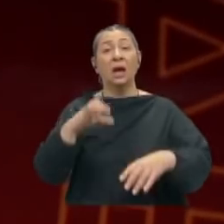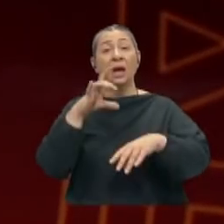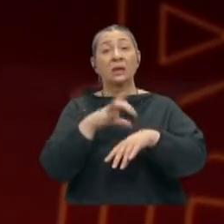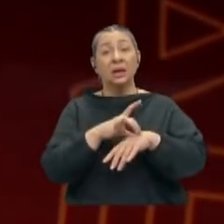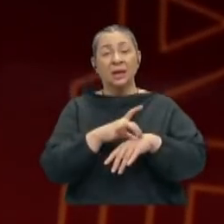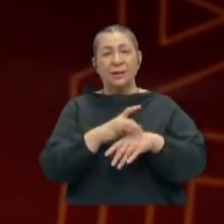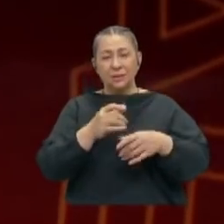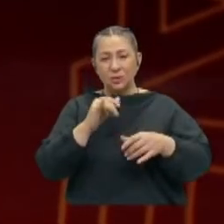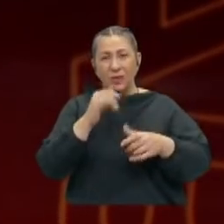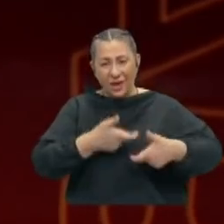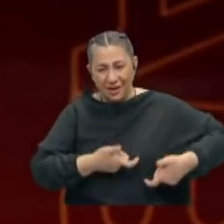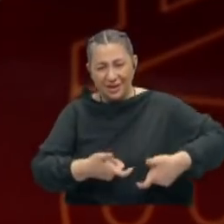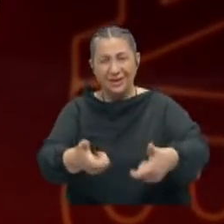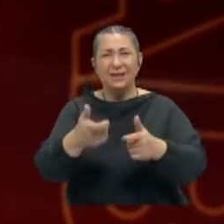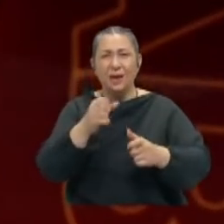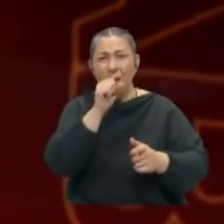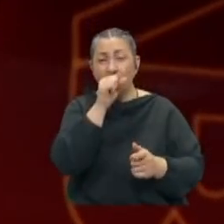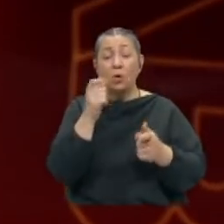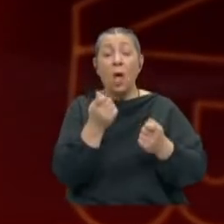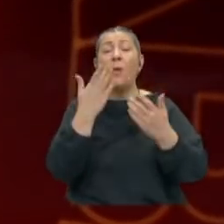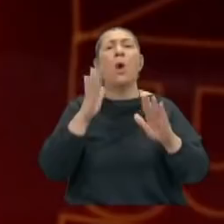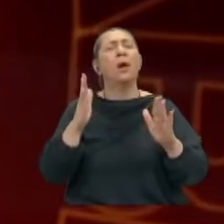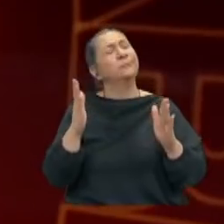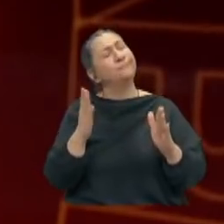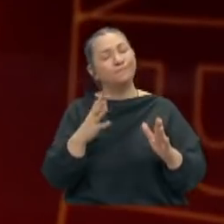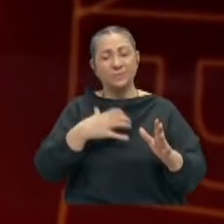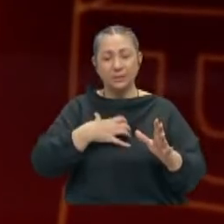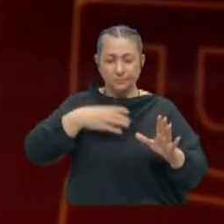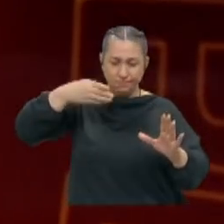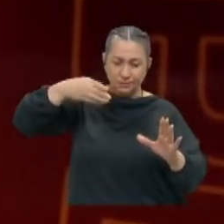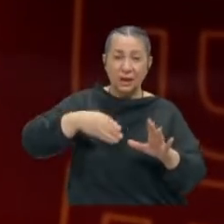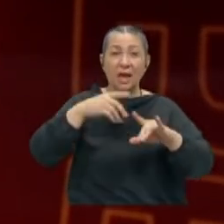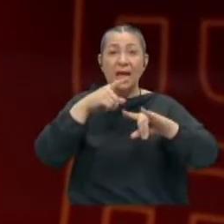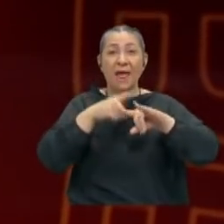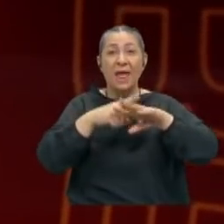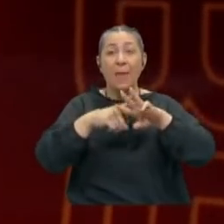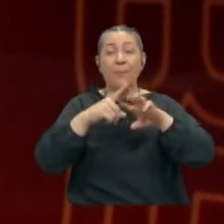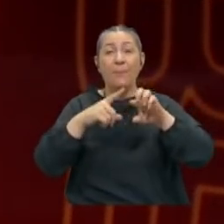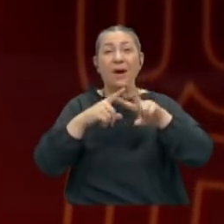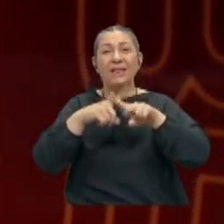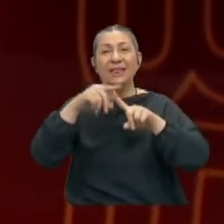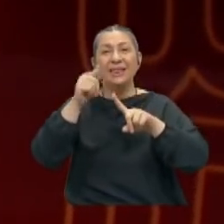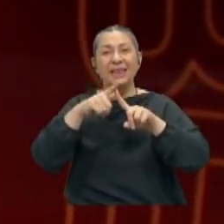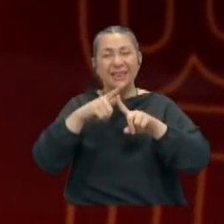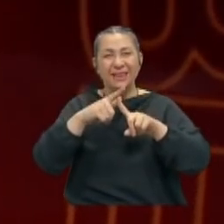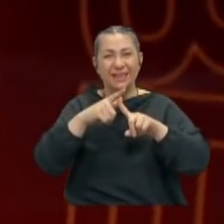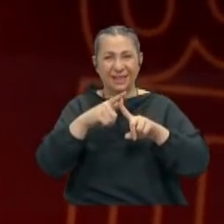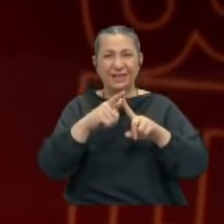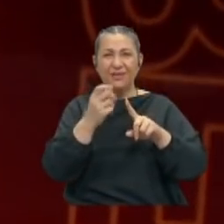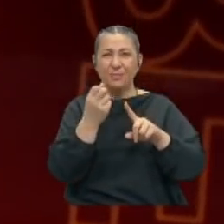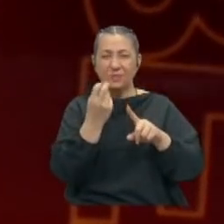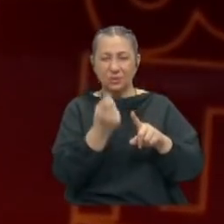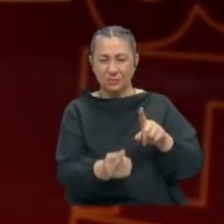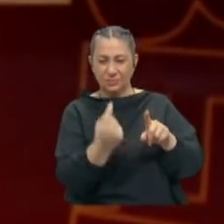Hastanenin kanalizasyonu tıkanınca görevi olmadığı halde lağıma sokulan hepatit mikrobu kaparak yaşamını yitiren taşeron